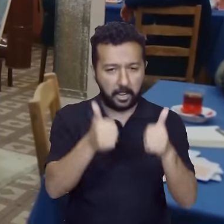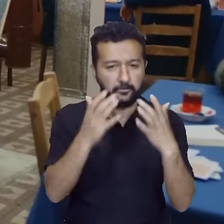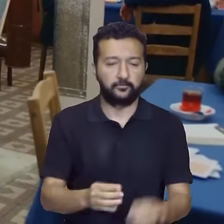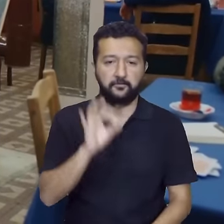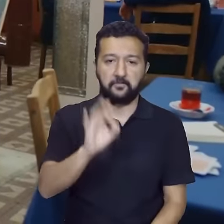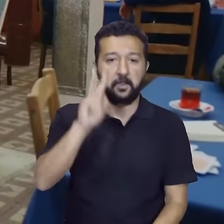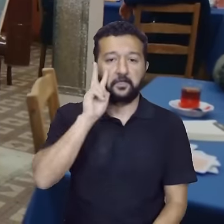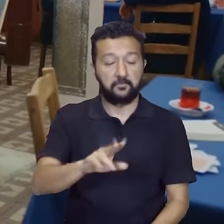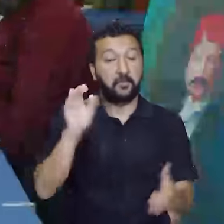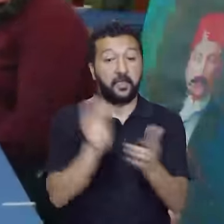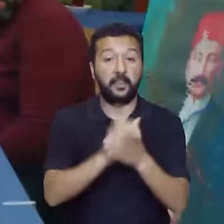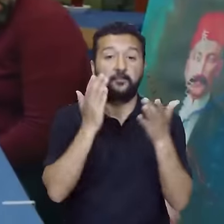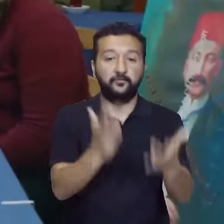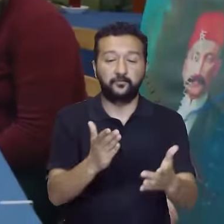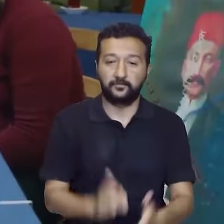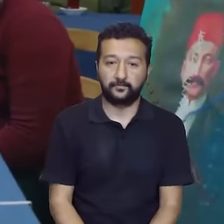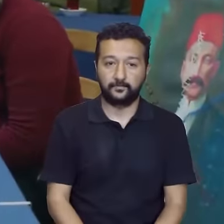olsun. Vallahi helal olsun.